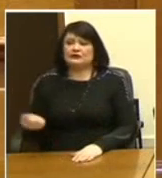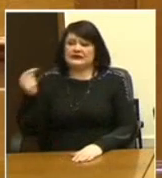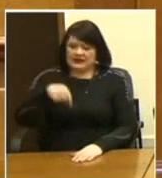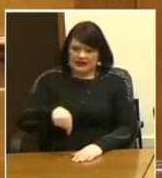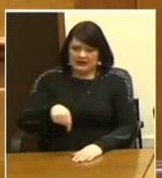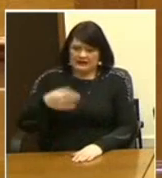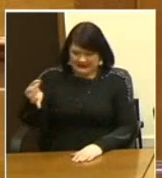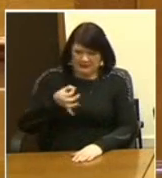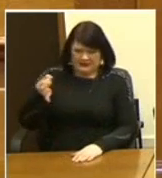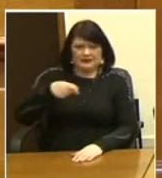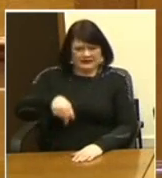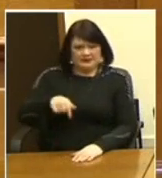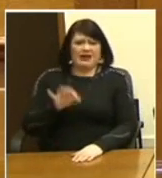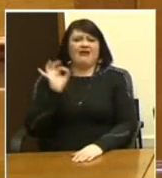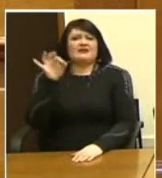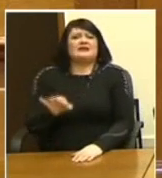σημείο,